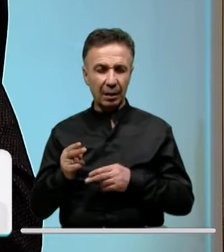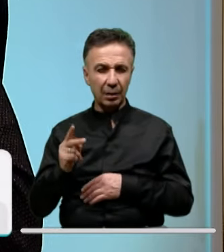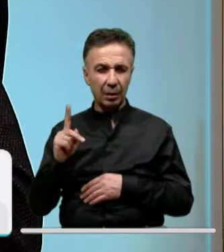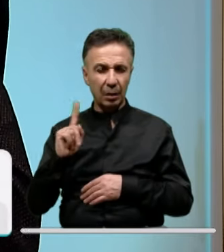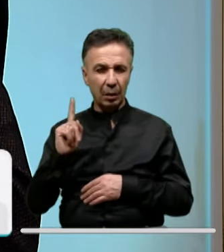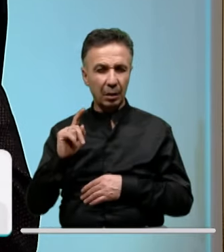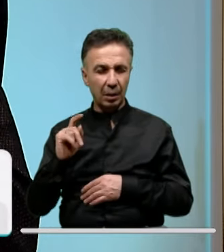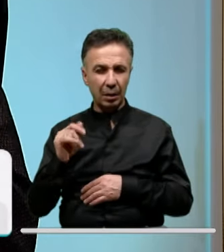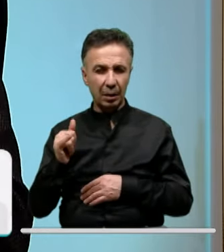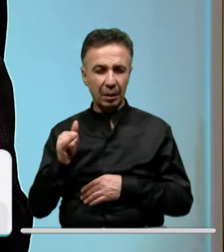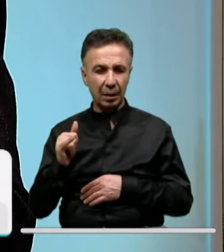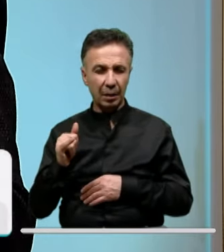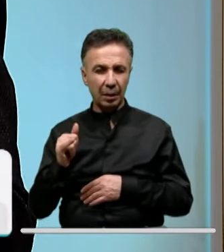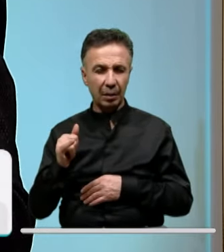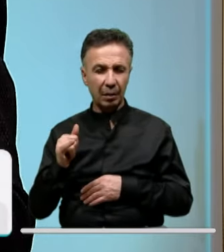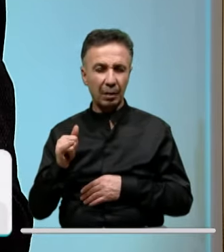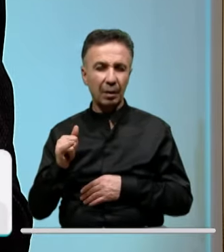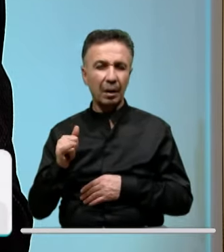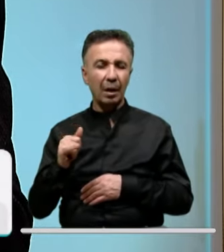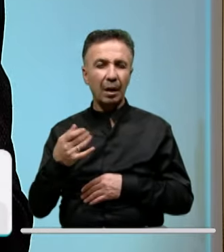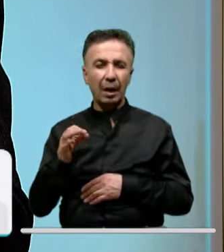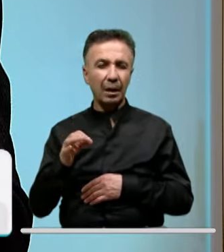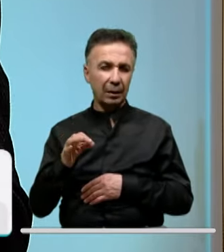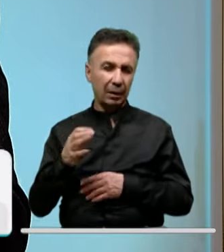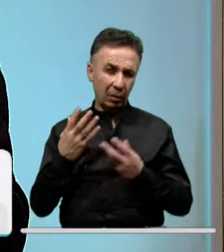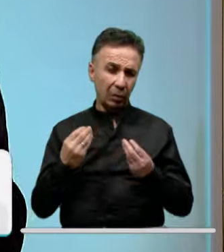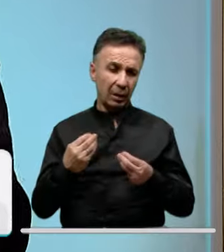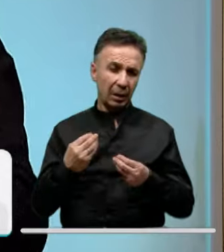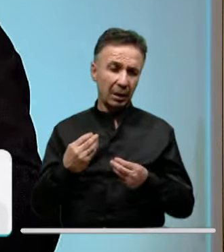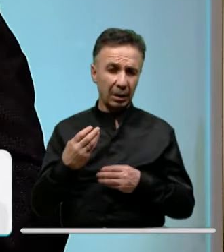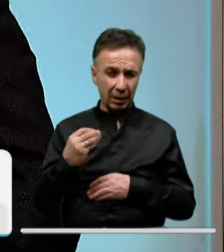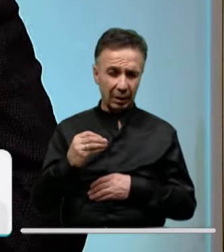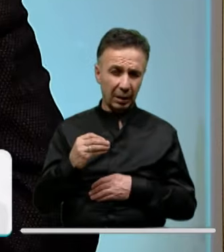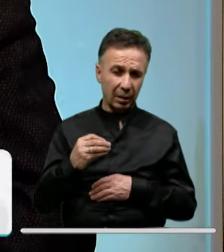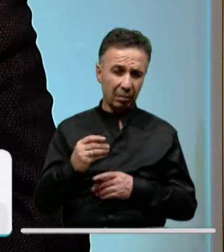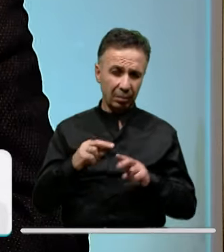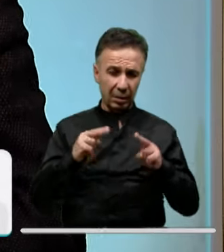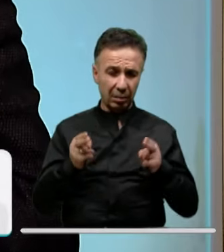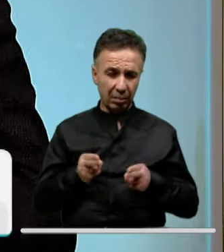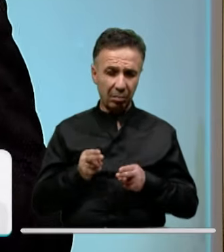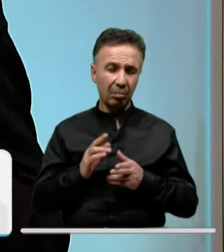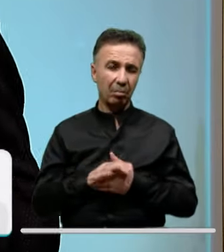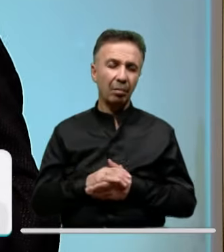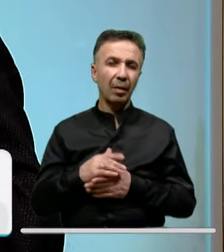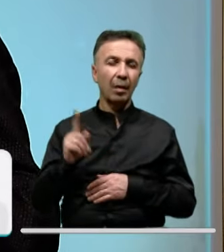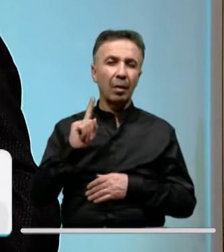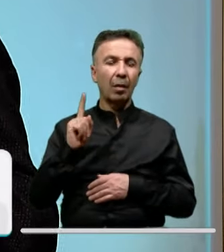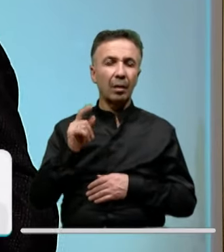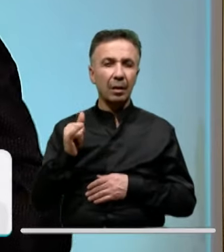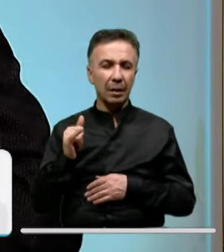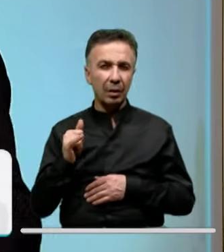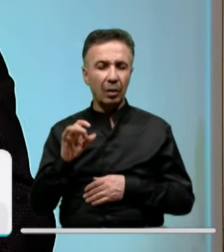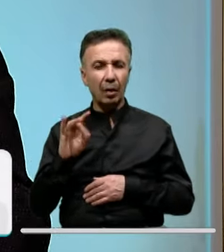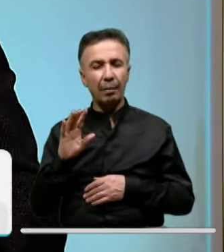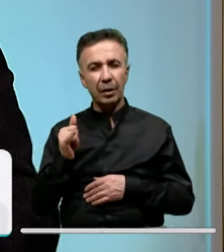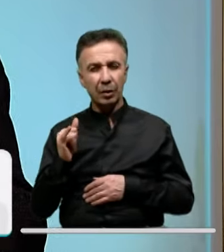Neyimiz olması lazım? Altın olması lazım ki diyor. Rahatlıkla bu işi yapabildim diyor. Yani bu esnafın elinde değil mi? 10 kiloyu aşkın, işte 15